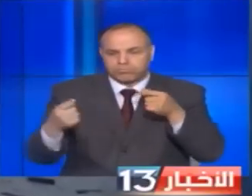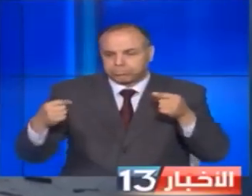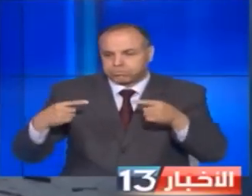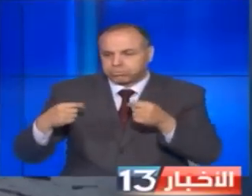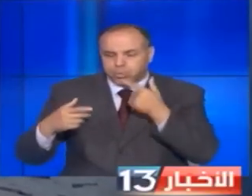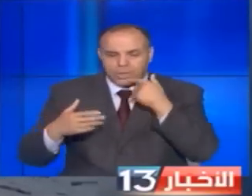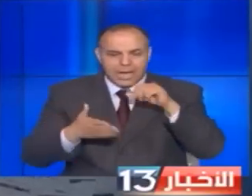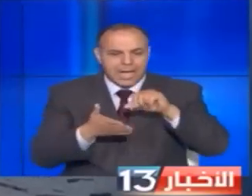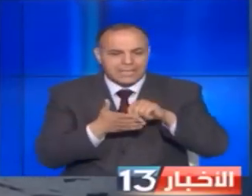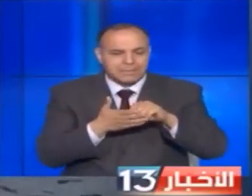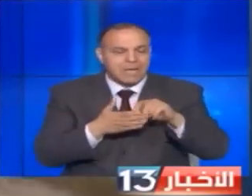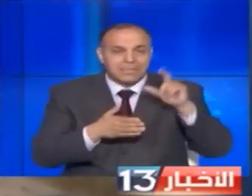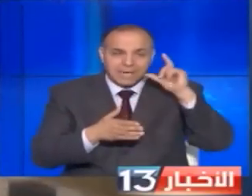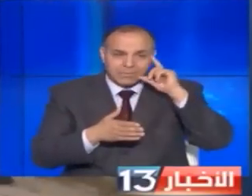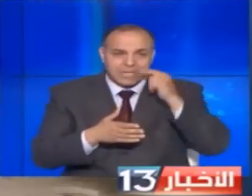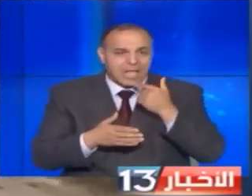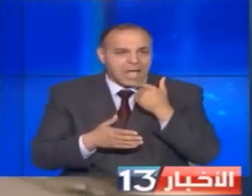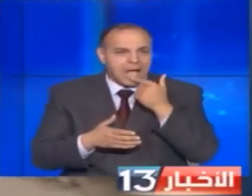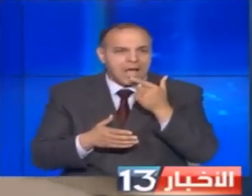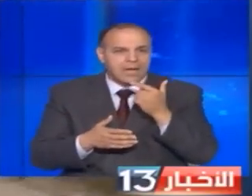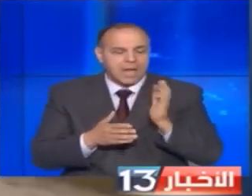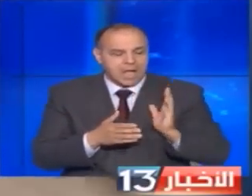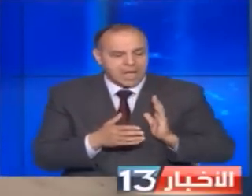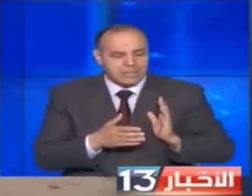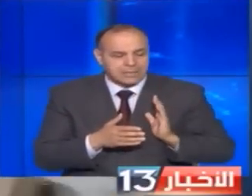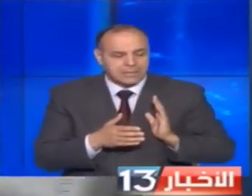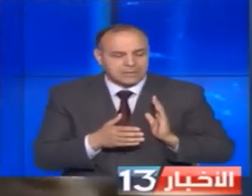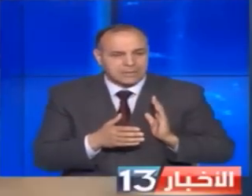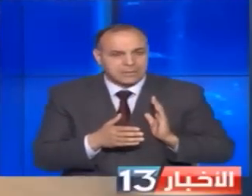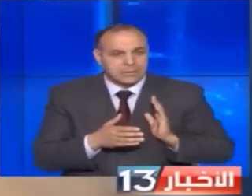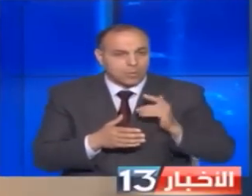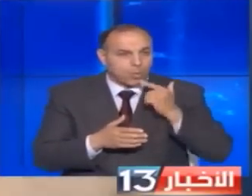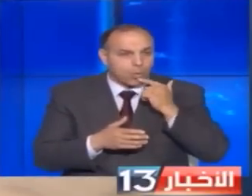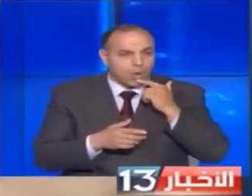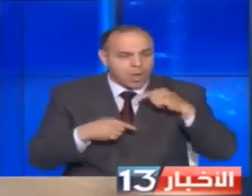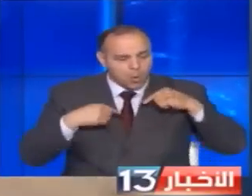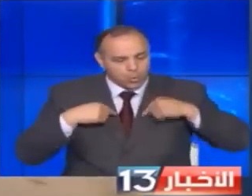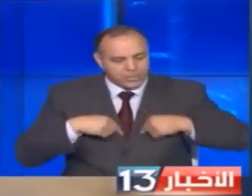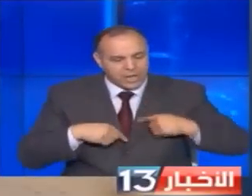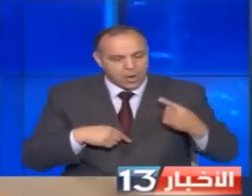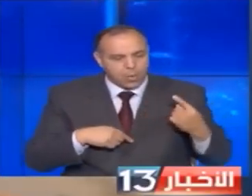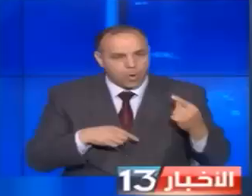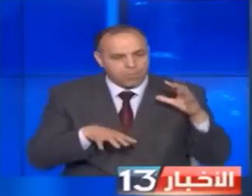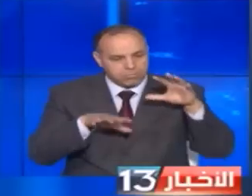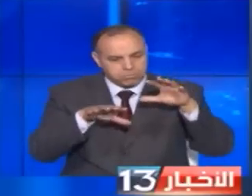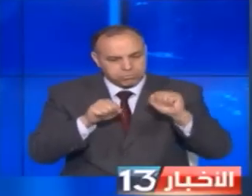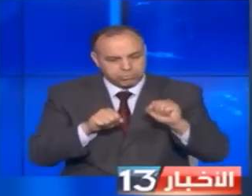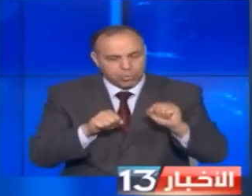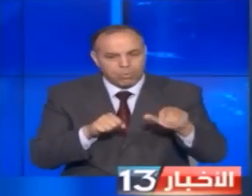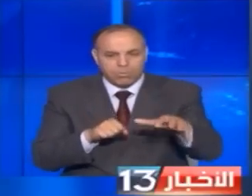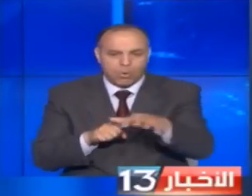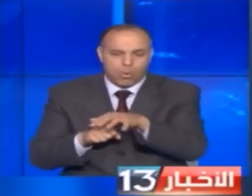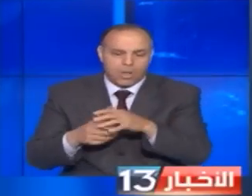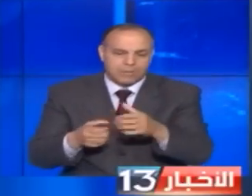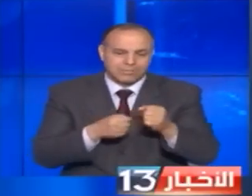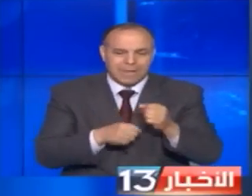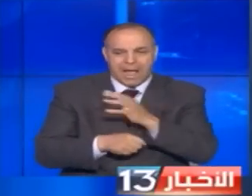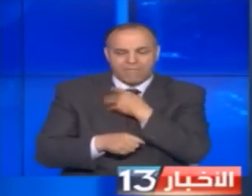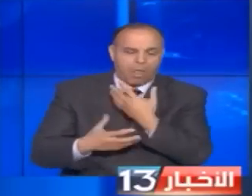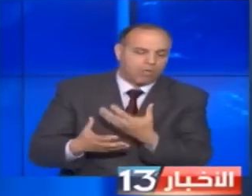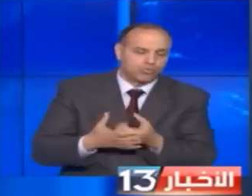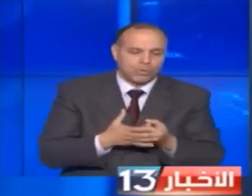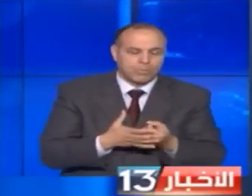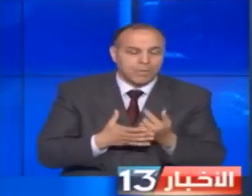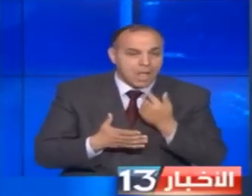حول العاصمه طرابلس اعلنت قوات او قوات حكومه الوفاق سيطرتها على تمركزت تابعه لقوات حفر